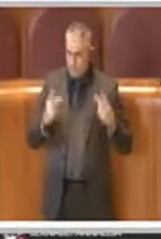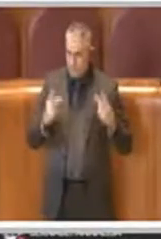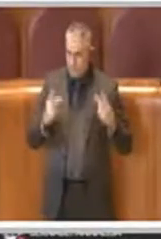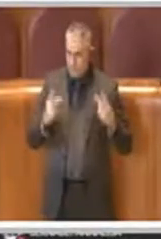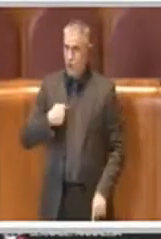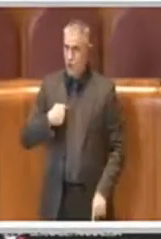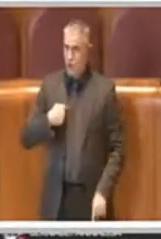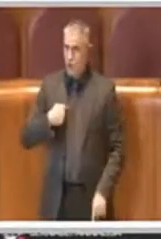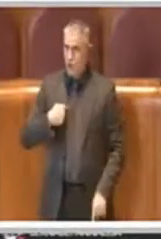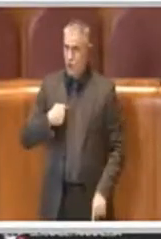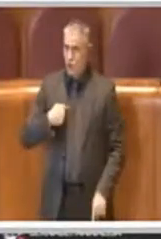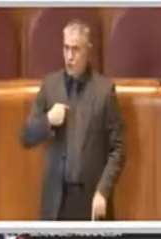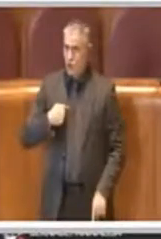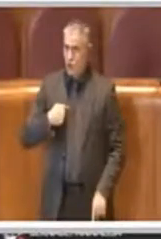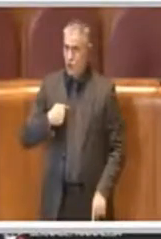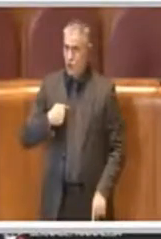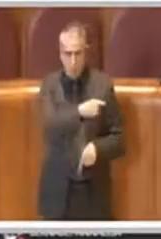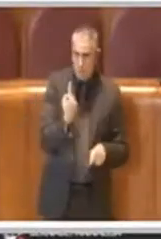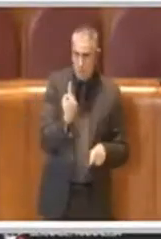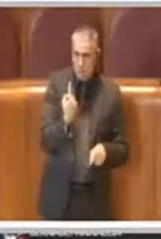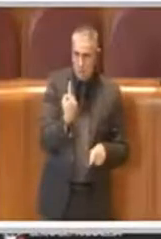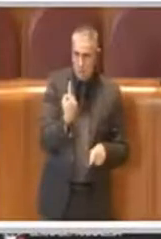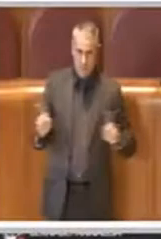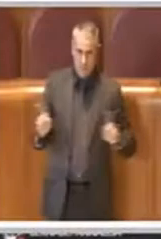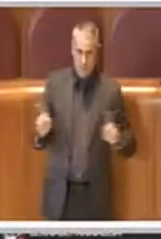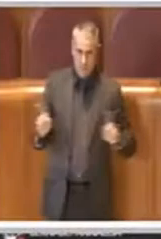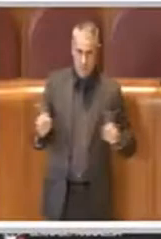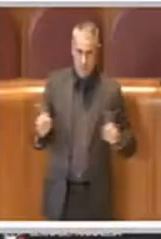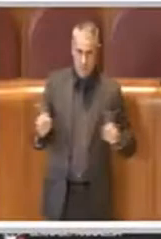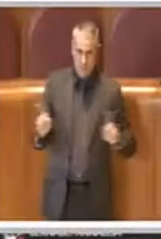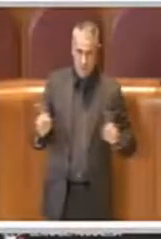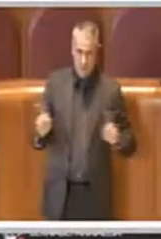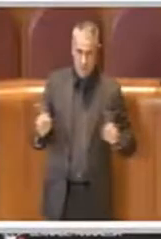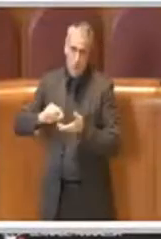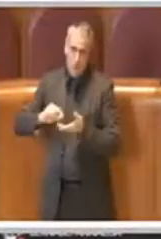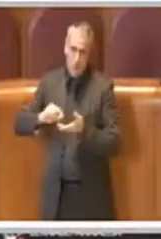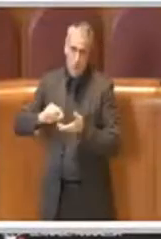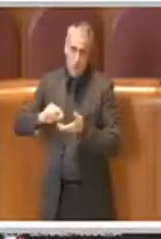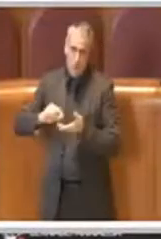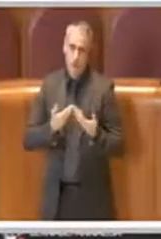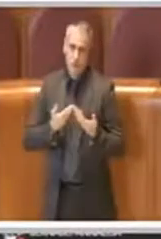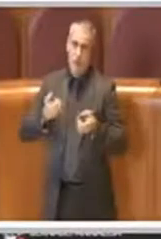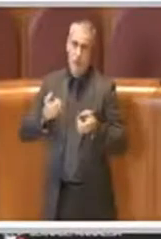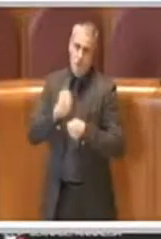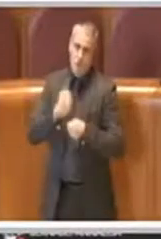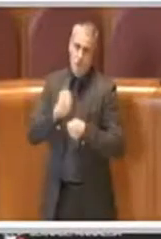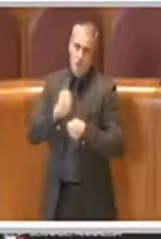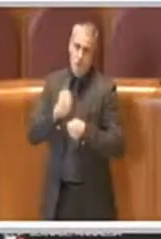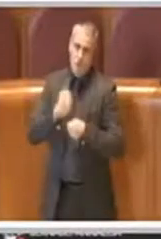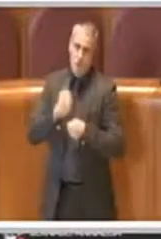dito verso gli altri o verso gli uffici, sappiamo tutti il carico, la mole di lavoro alla quale siamo sottoposti, però è bene che ogni